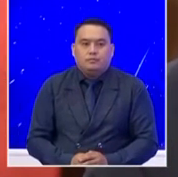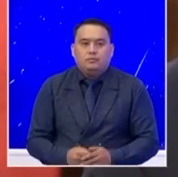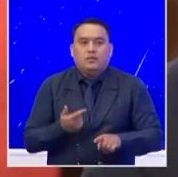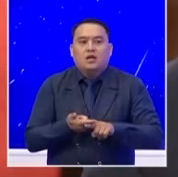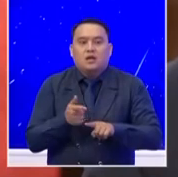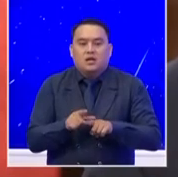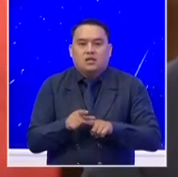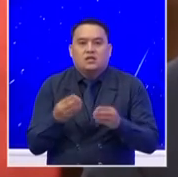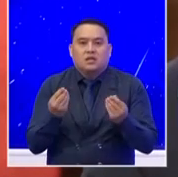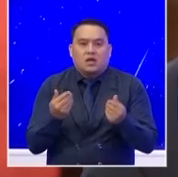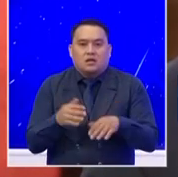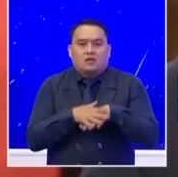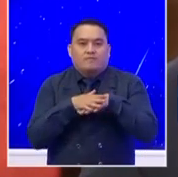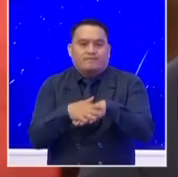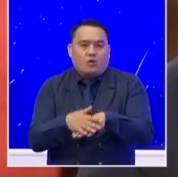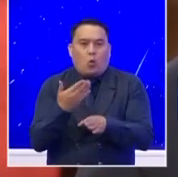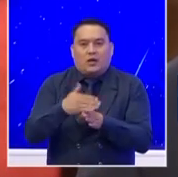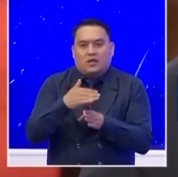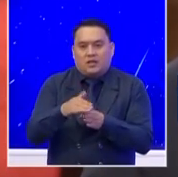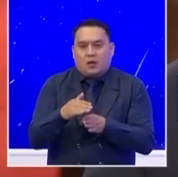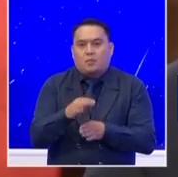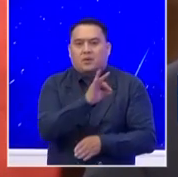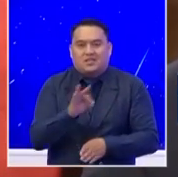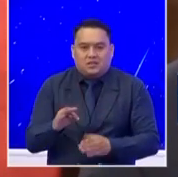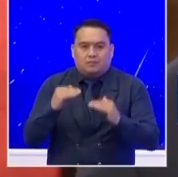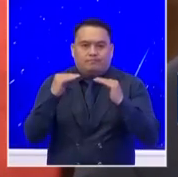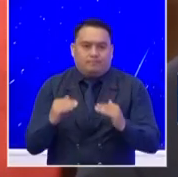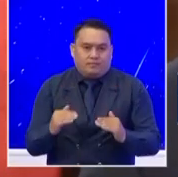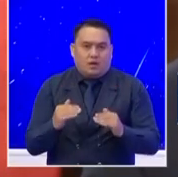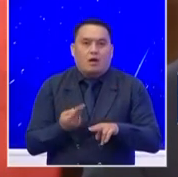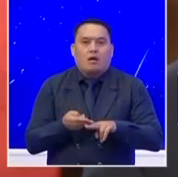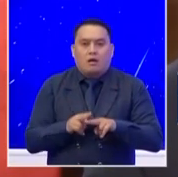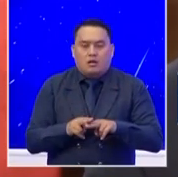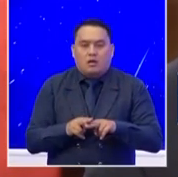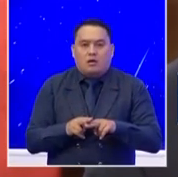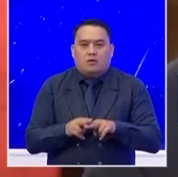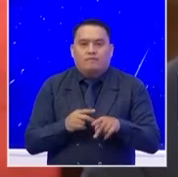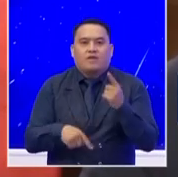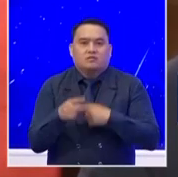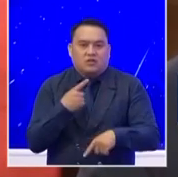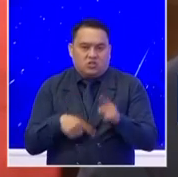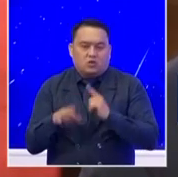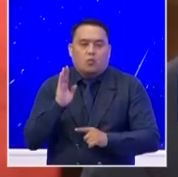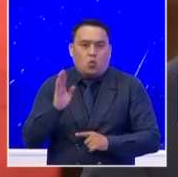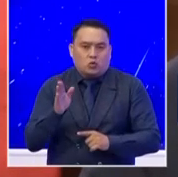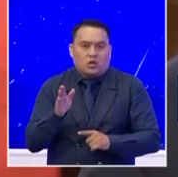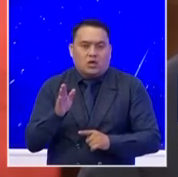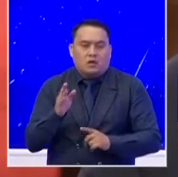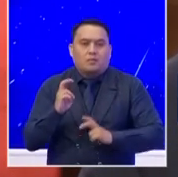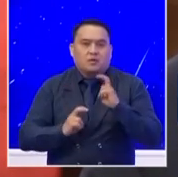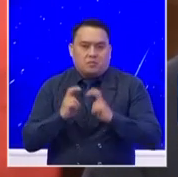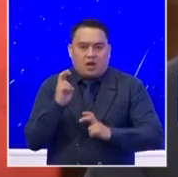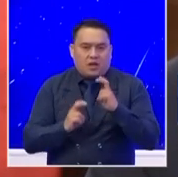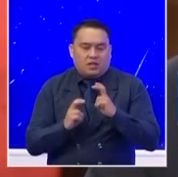в кредит на один год, под очень маленький процент. Эти средства будут потом возвращаться, но эти предприятия